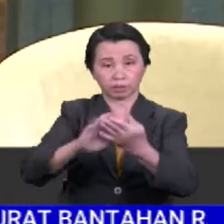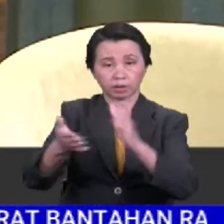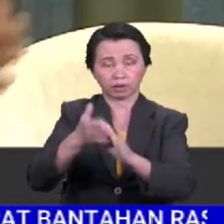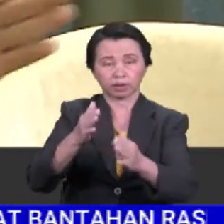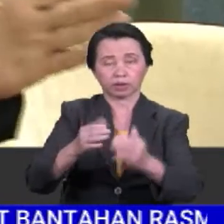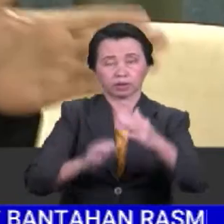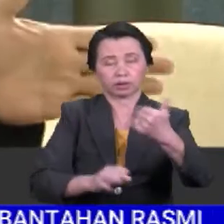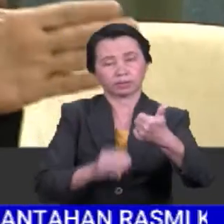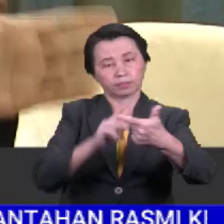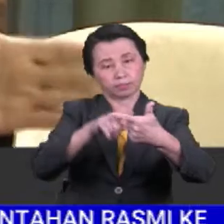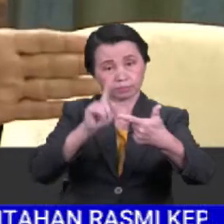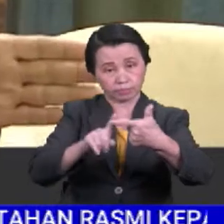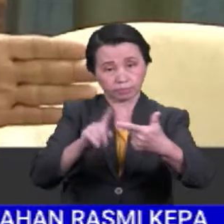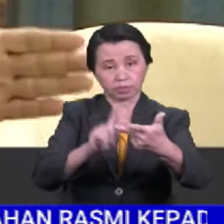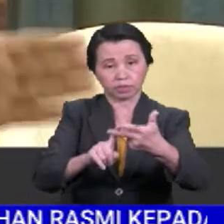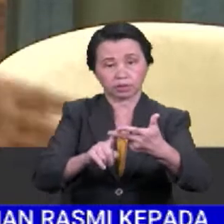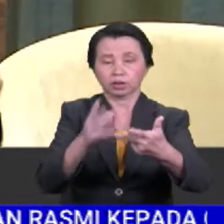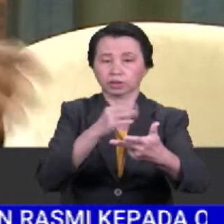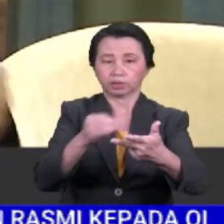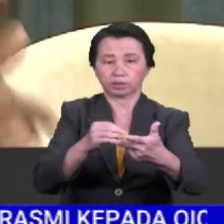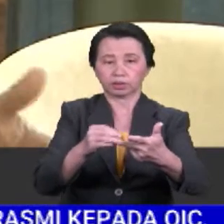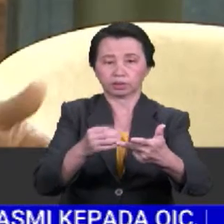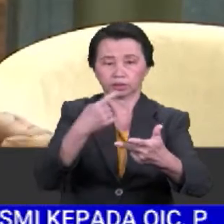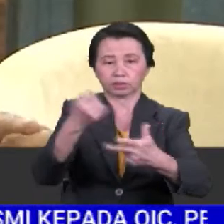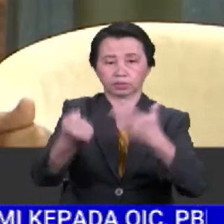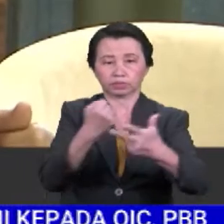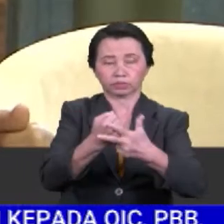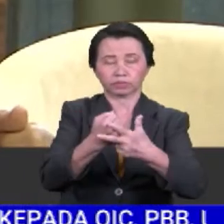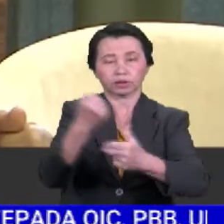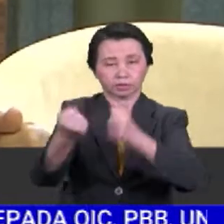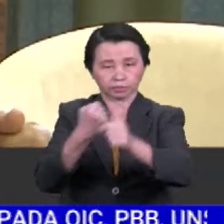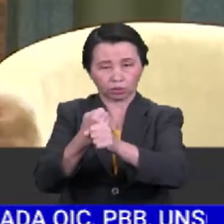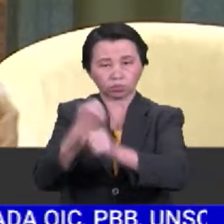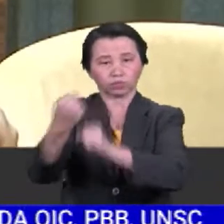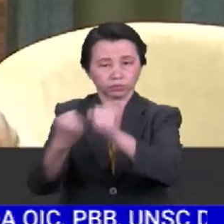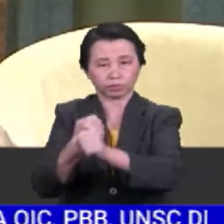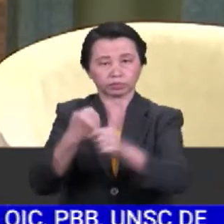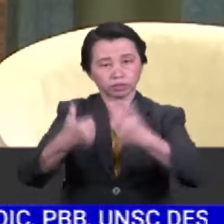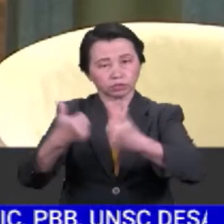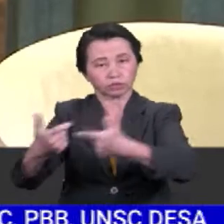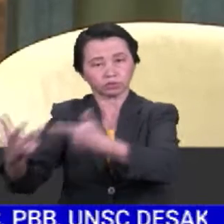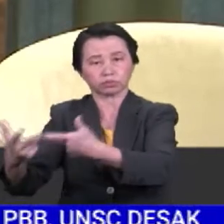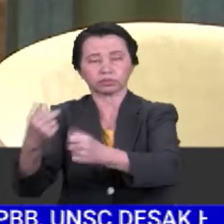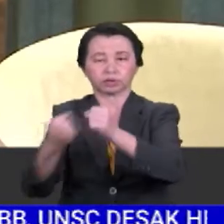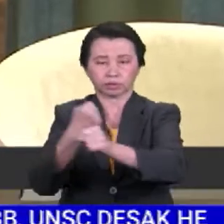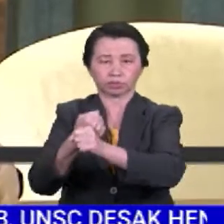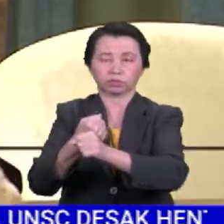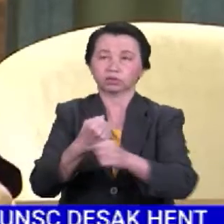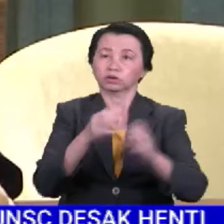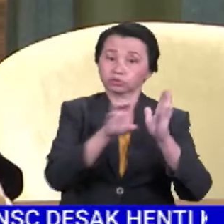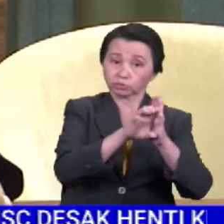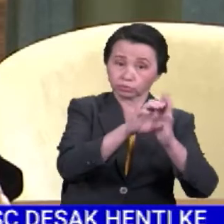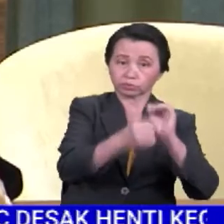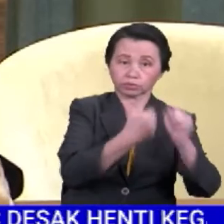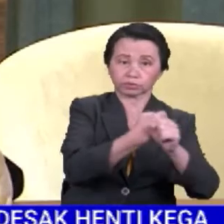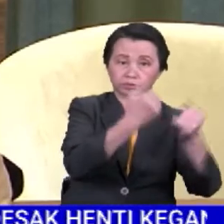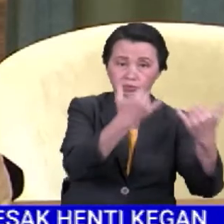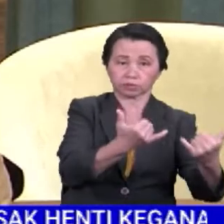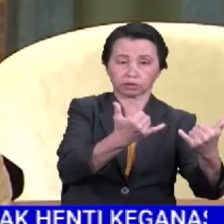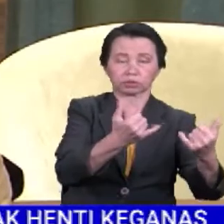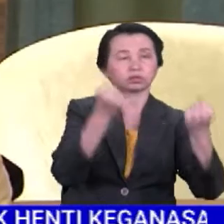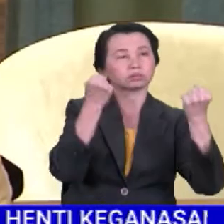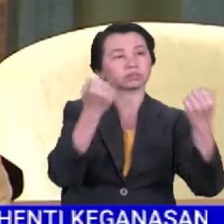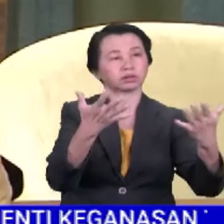pillar, is pledged on a year-to-year basis. Right? Jadi pada tahun ini, sebagai contoh,